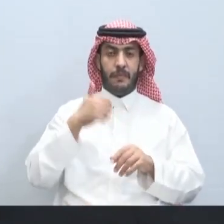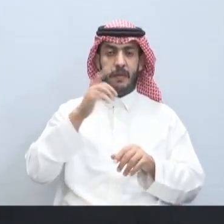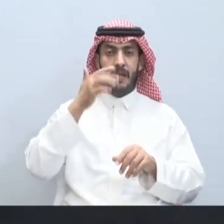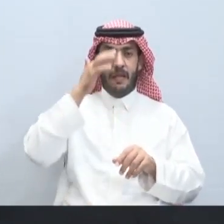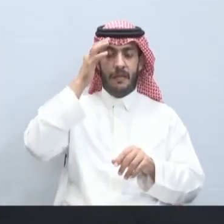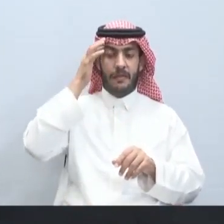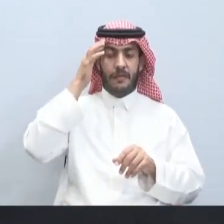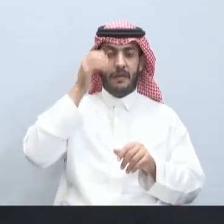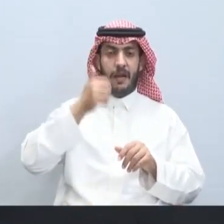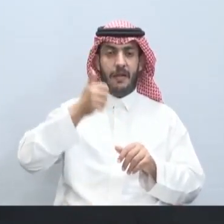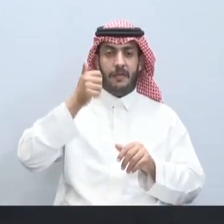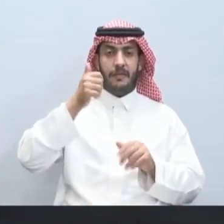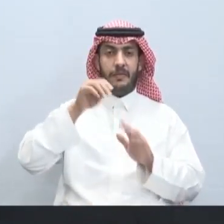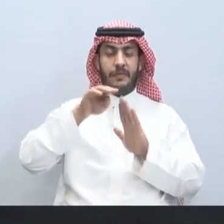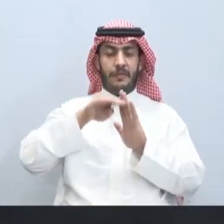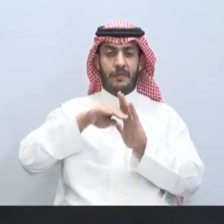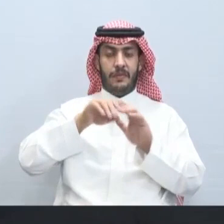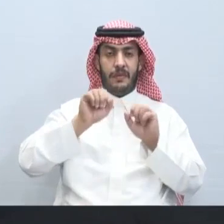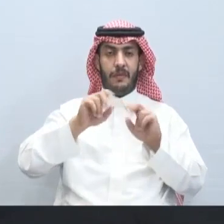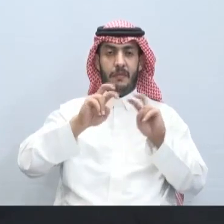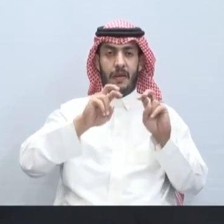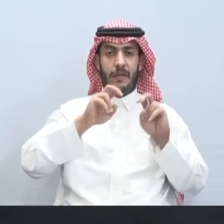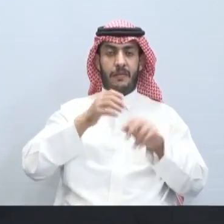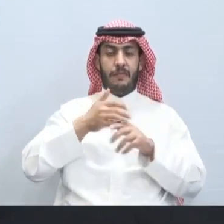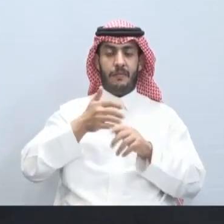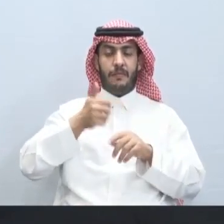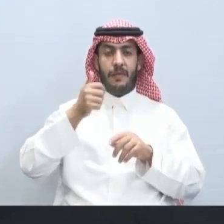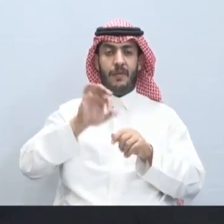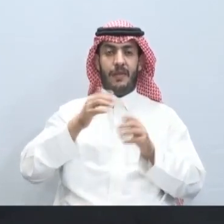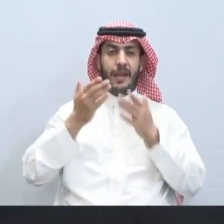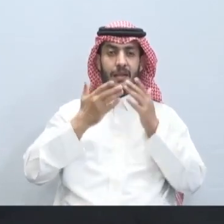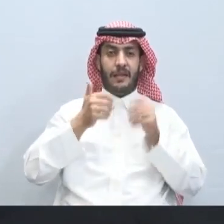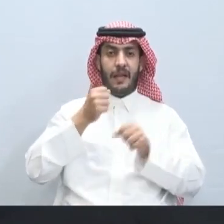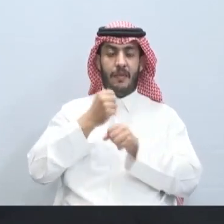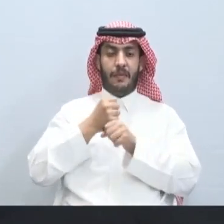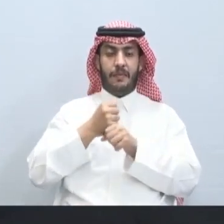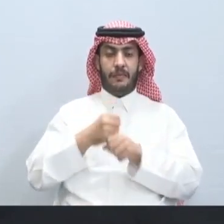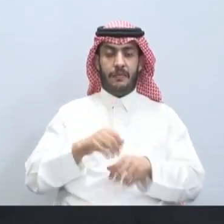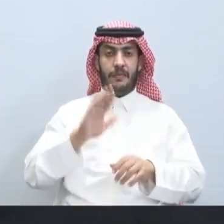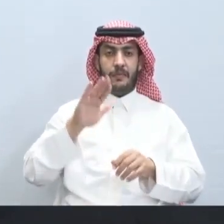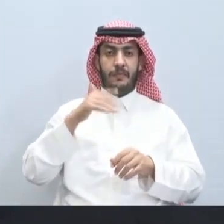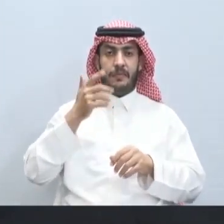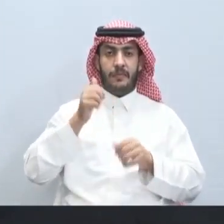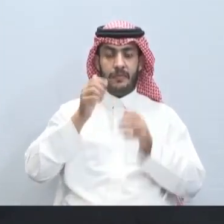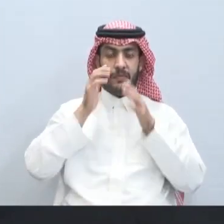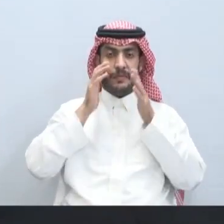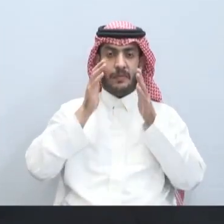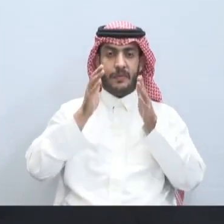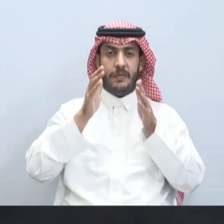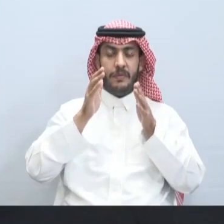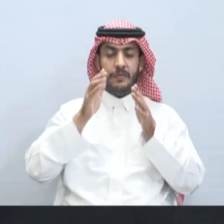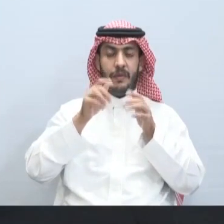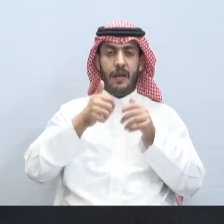الفرص الافضل بالنسبه لك بناء على البحث الذي اجريته او الدراسه التي قمت بها وبعد ذلك تركز جهودك